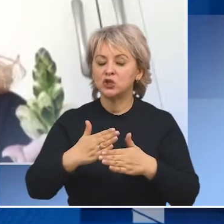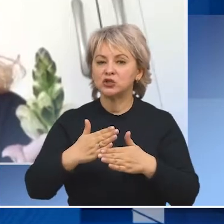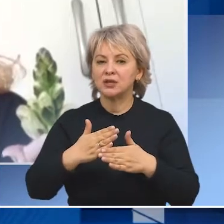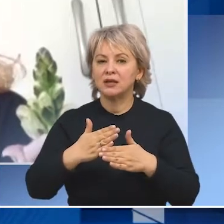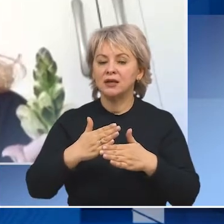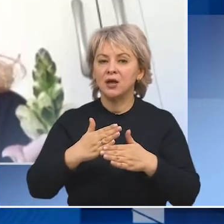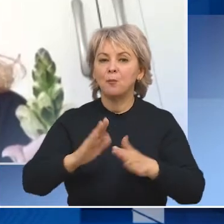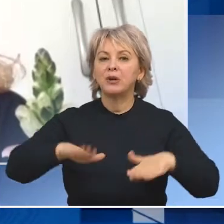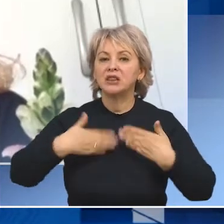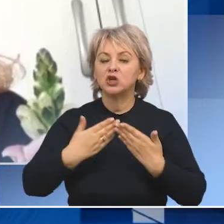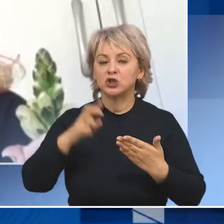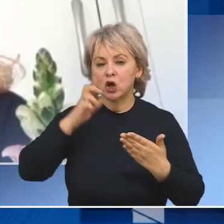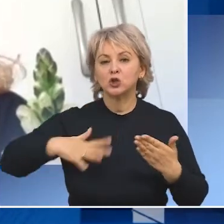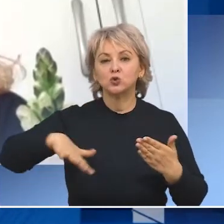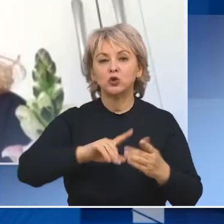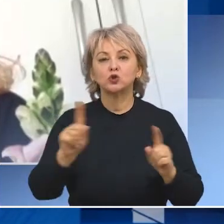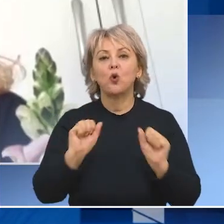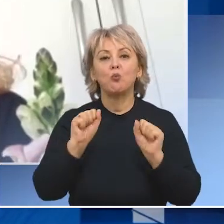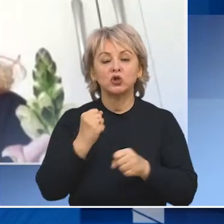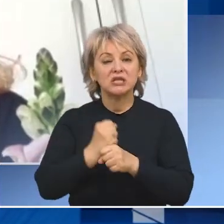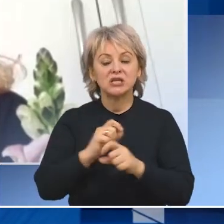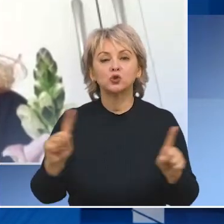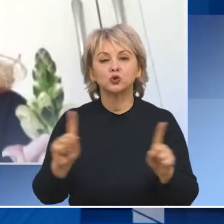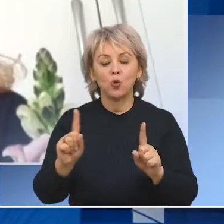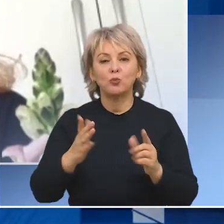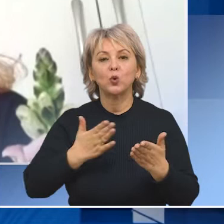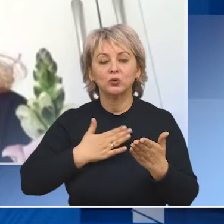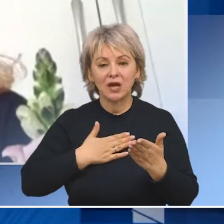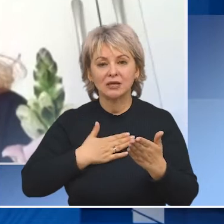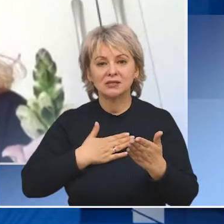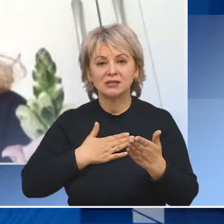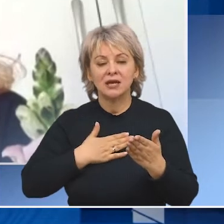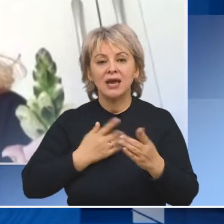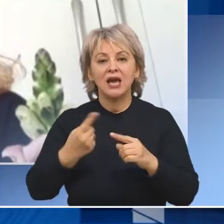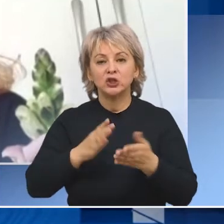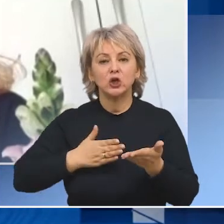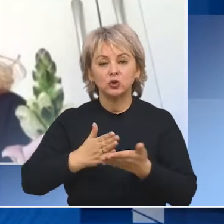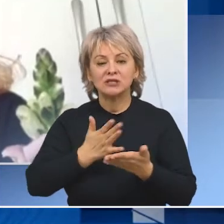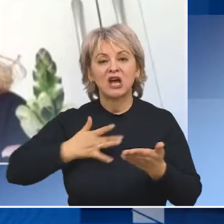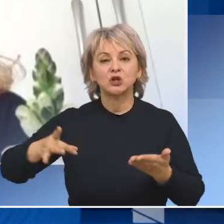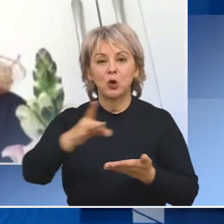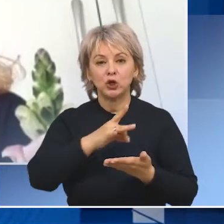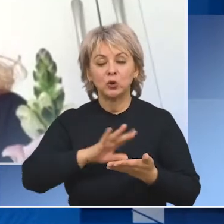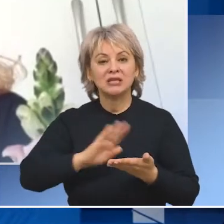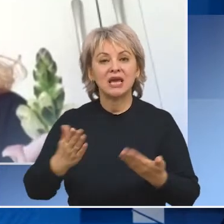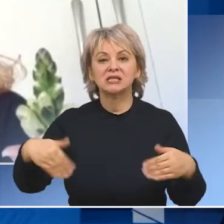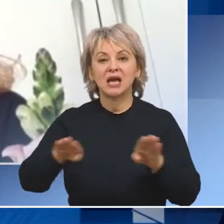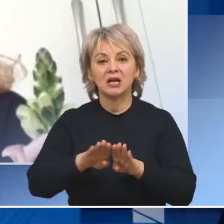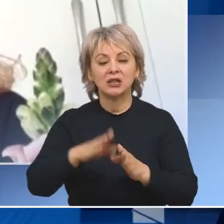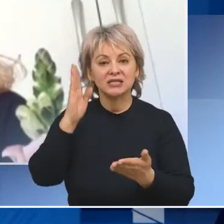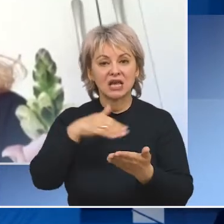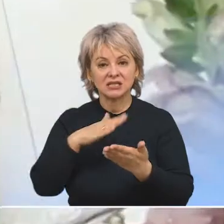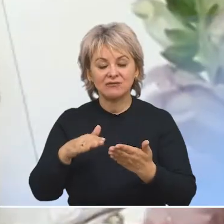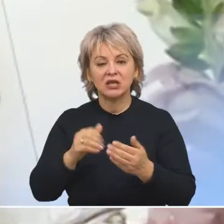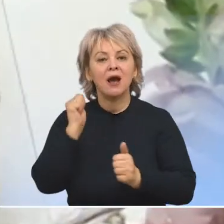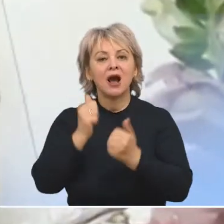поддержки предложить государству? Что можно сделать, чтобы у нас туриндустрия в нашем регионе не закрылась